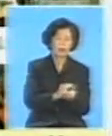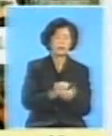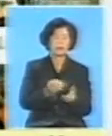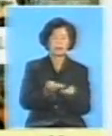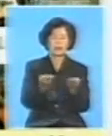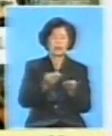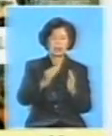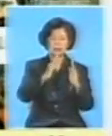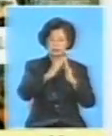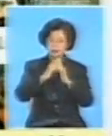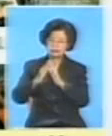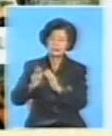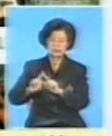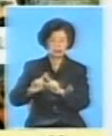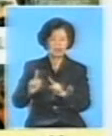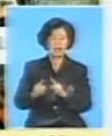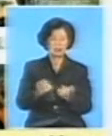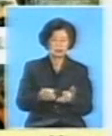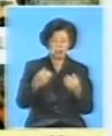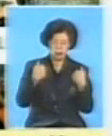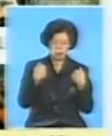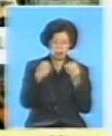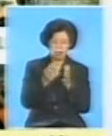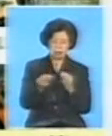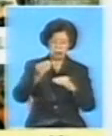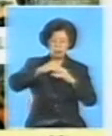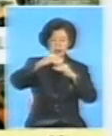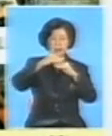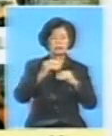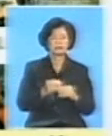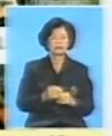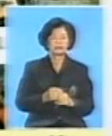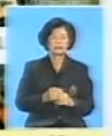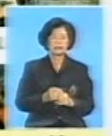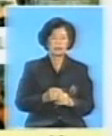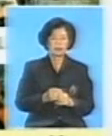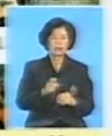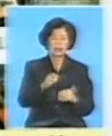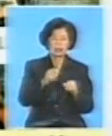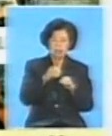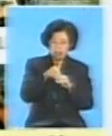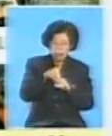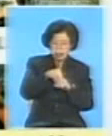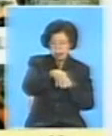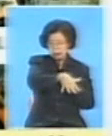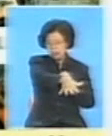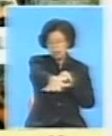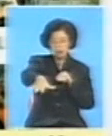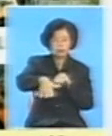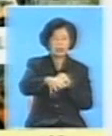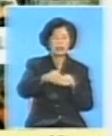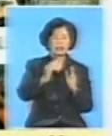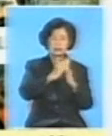มีความยั่งยืนมากขึ้นนะครับคือถ้าเราอันนี้เขาเรียกว่ากระจายลงไปให้สวัสดิการชุม